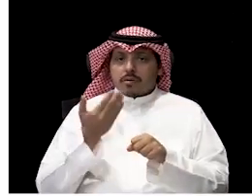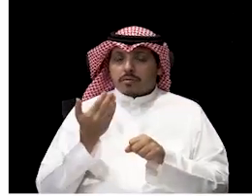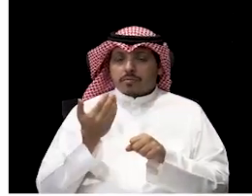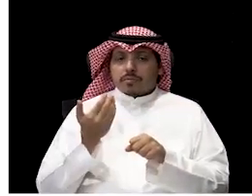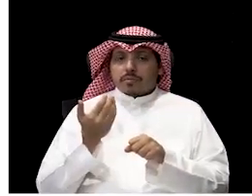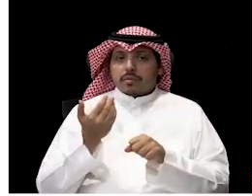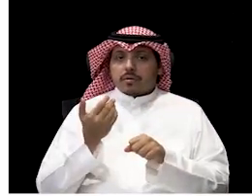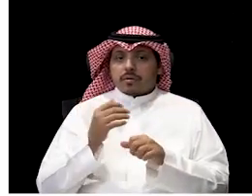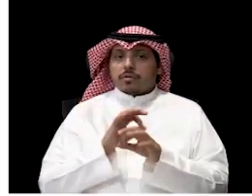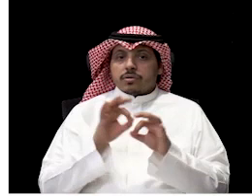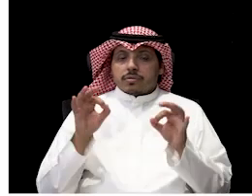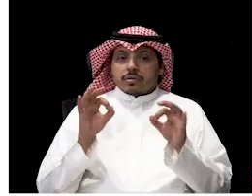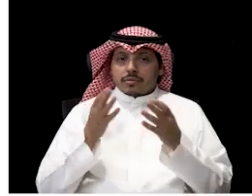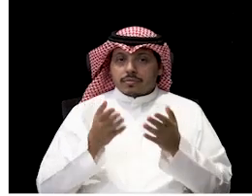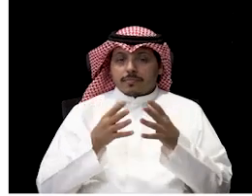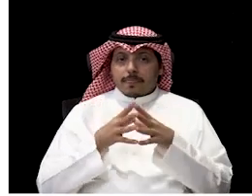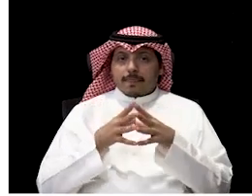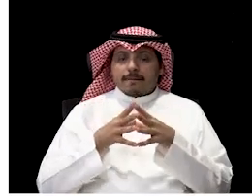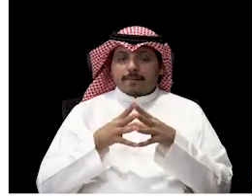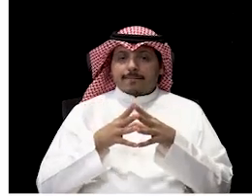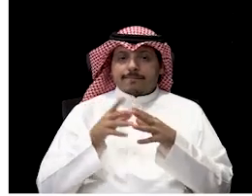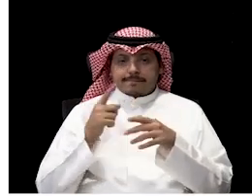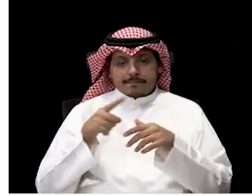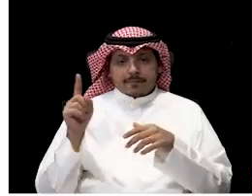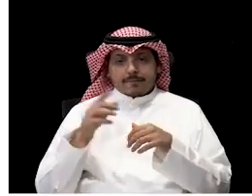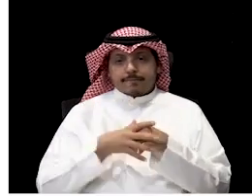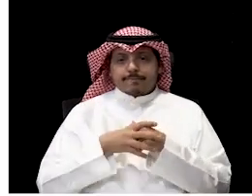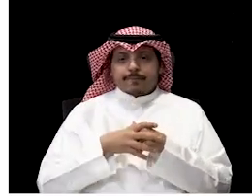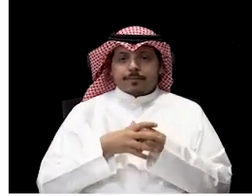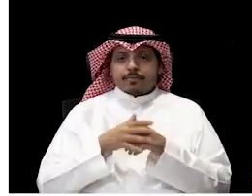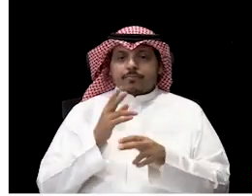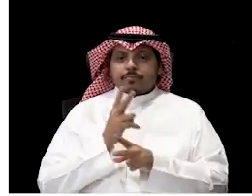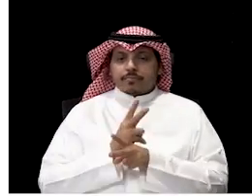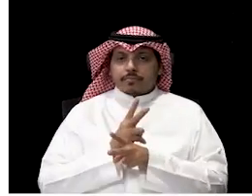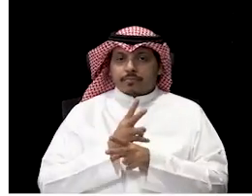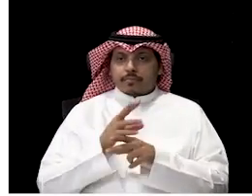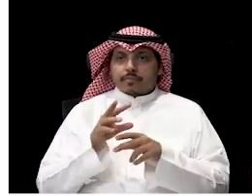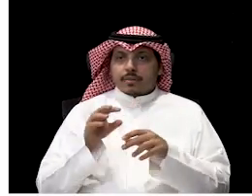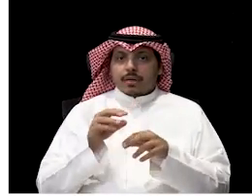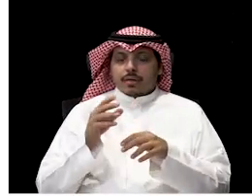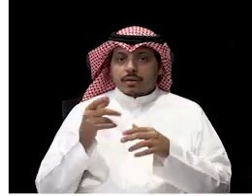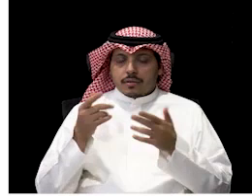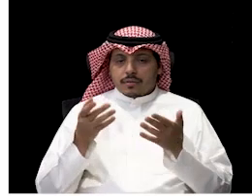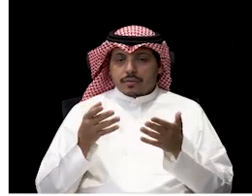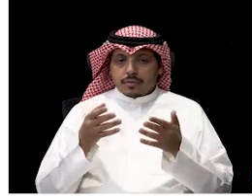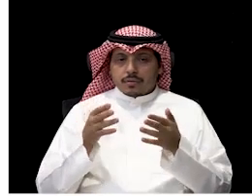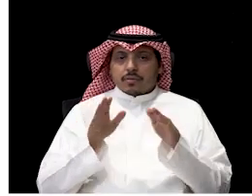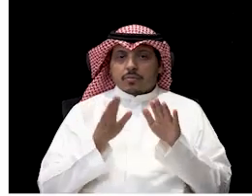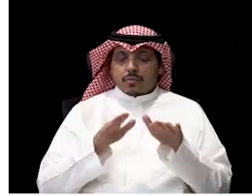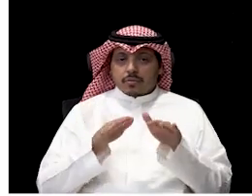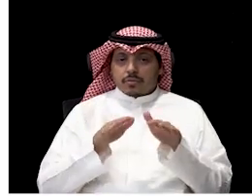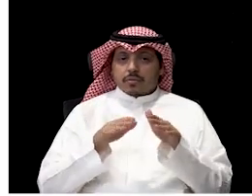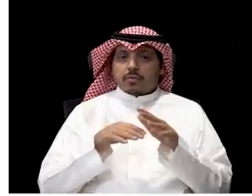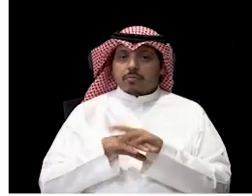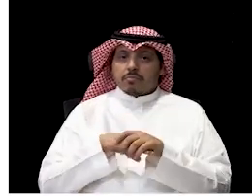بالرغم كونهم مؤهلين. صح. البطالة الهيكلية تكون لمن تتوافر